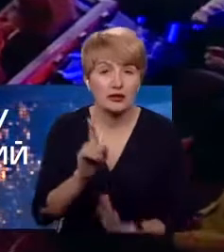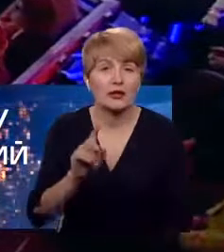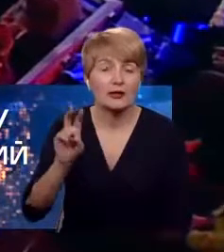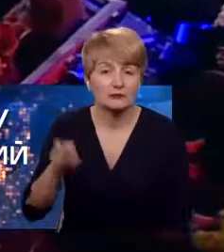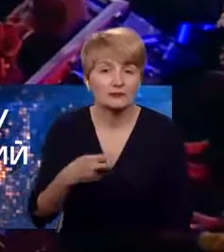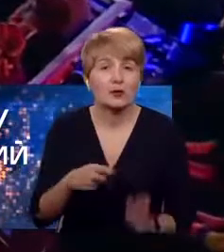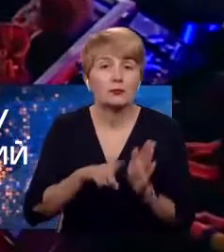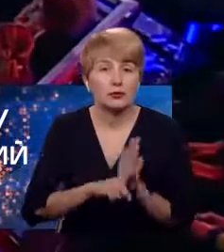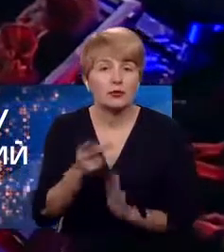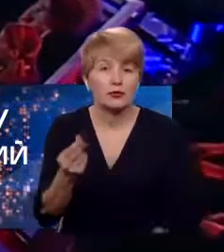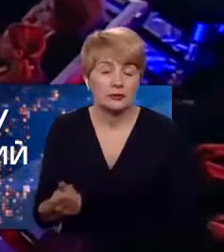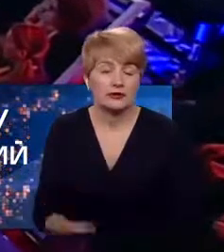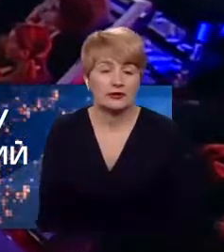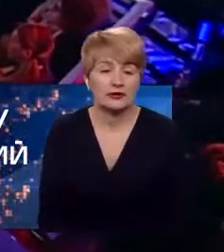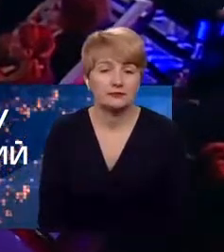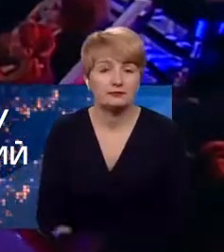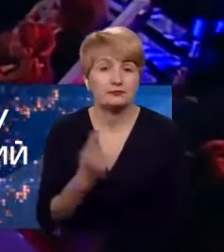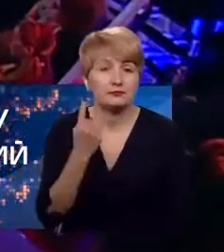гроші.